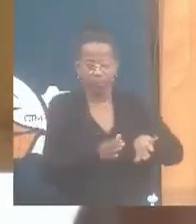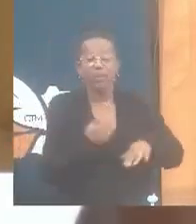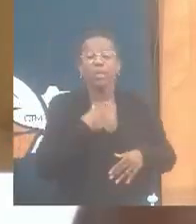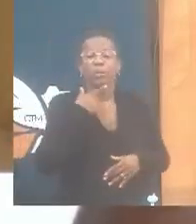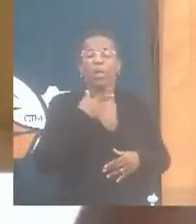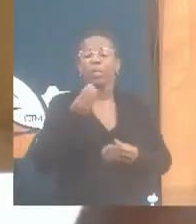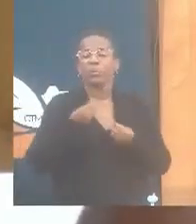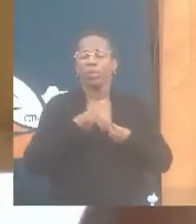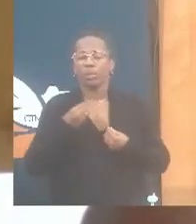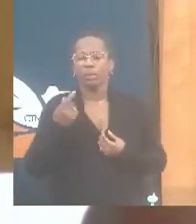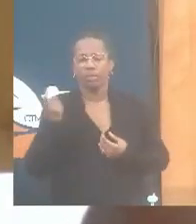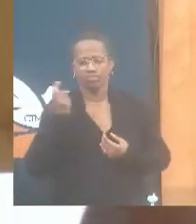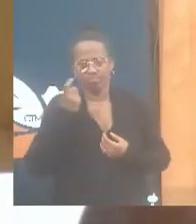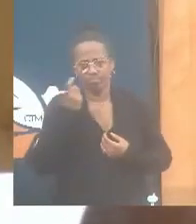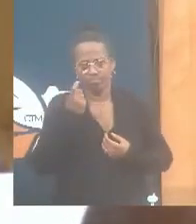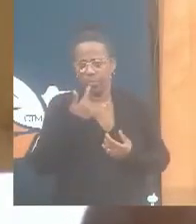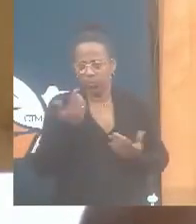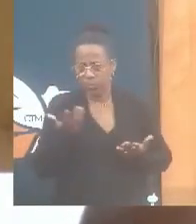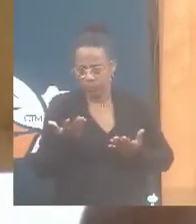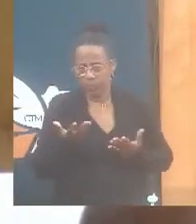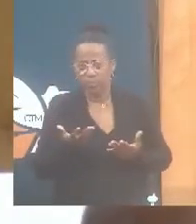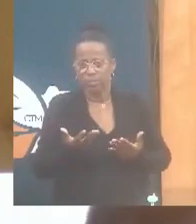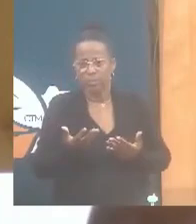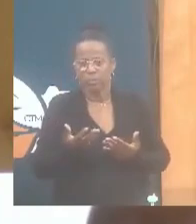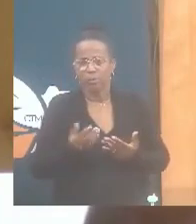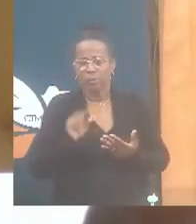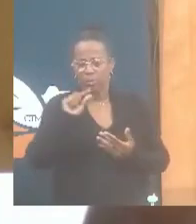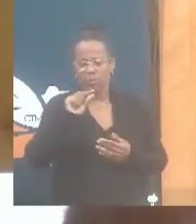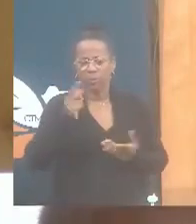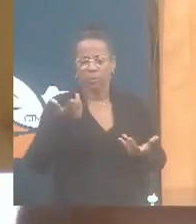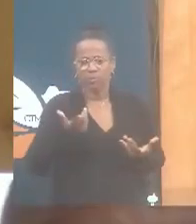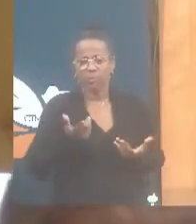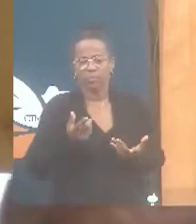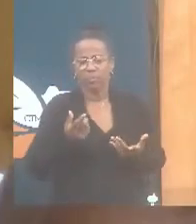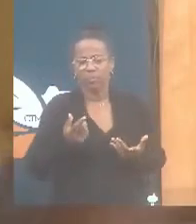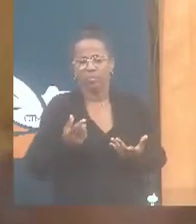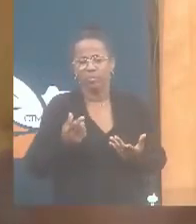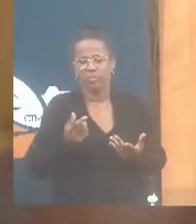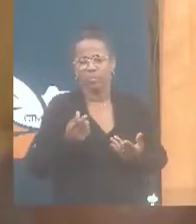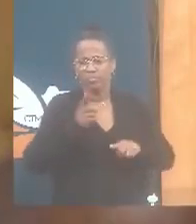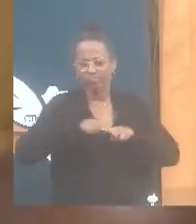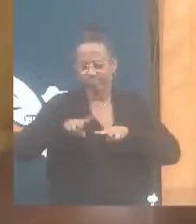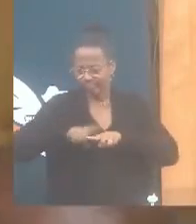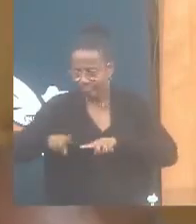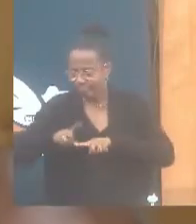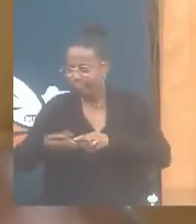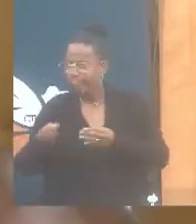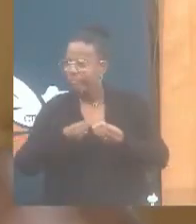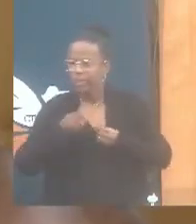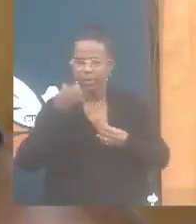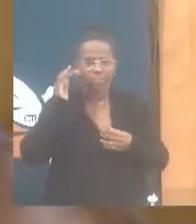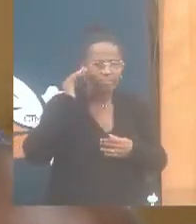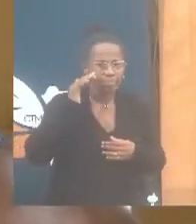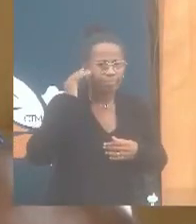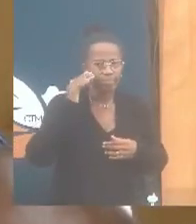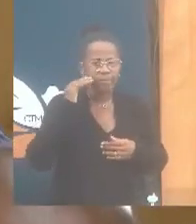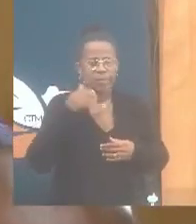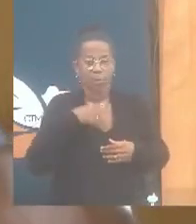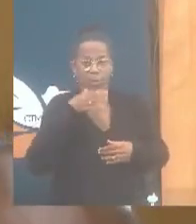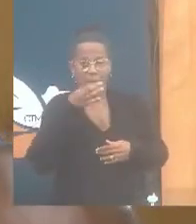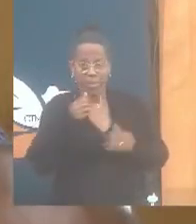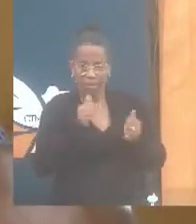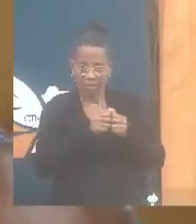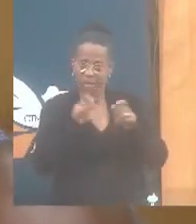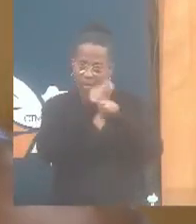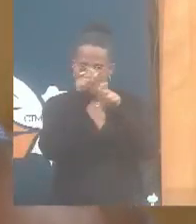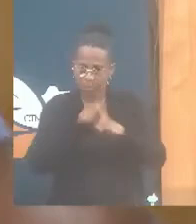c'est un peu des éléments qui nous préoccupent. Et je le dis avec